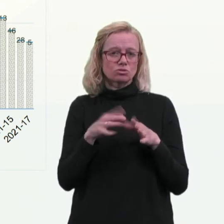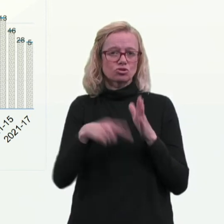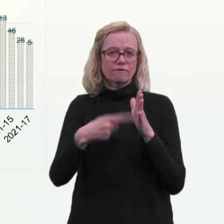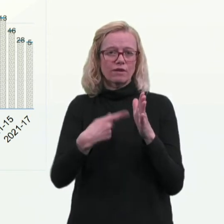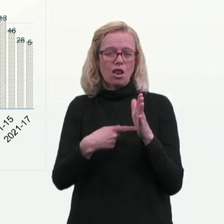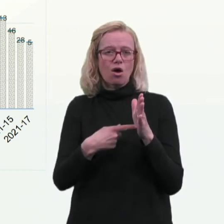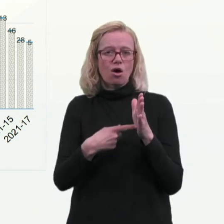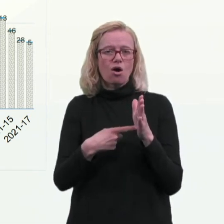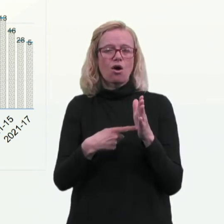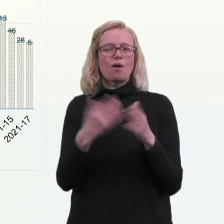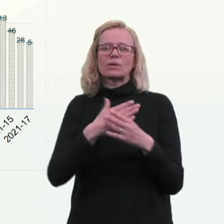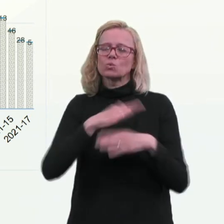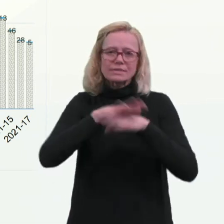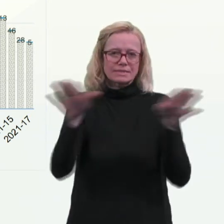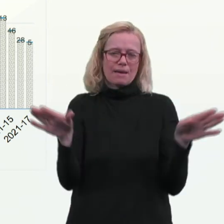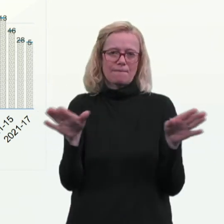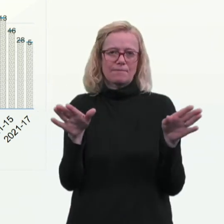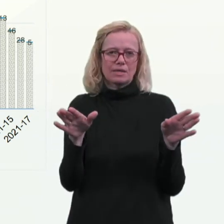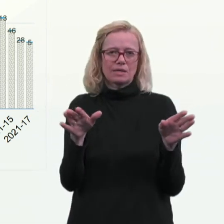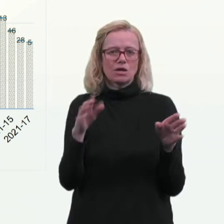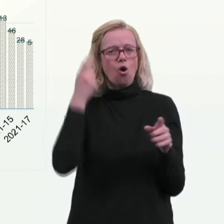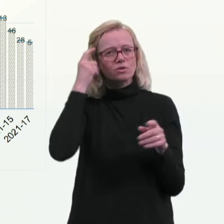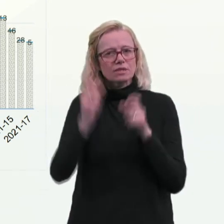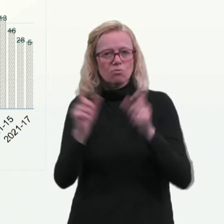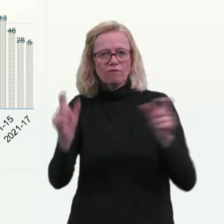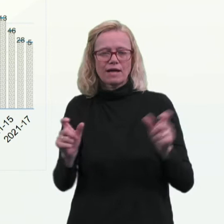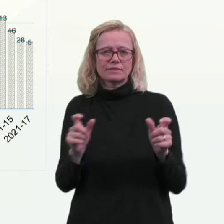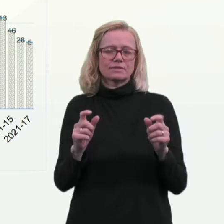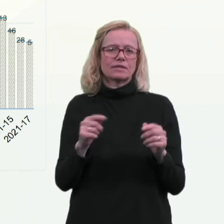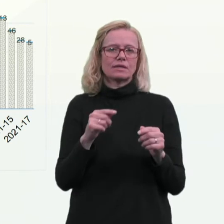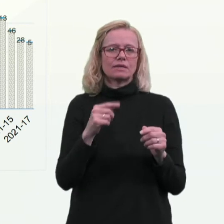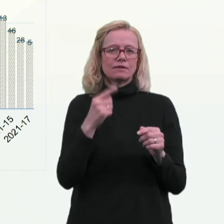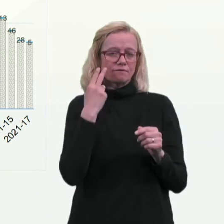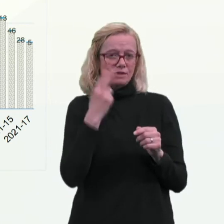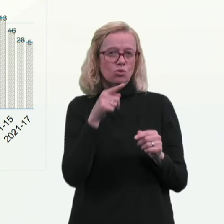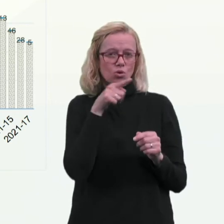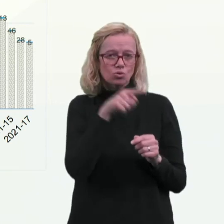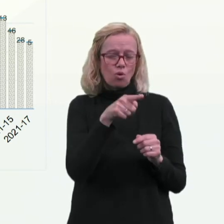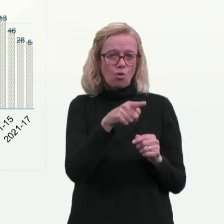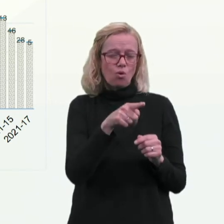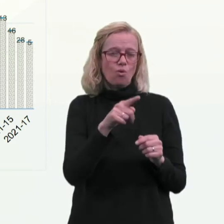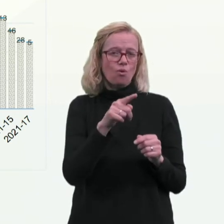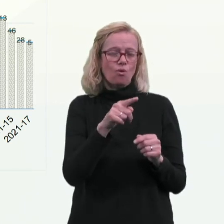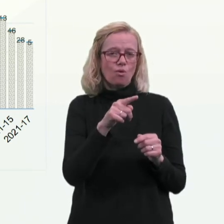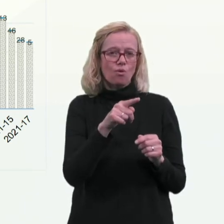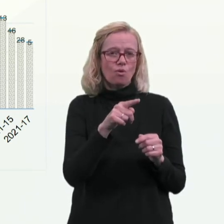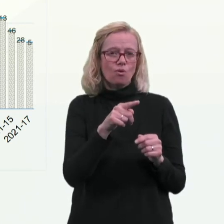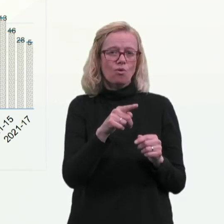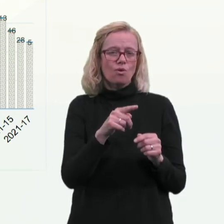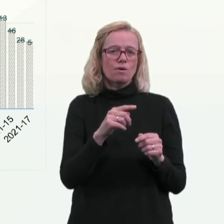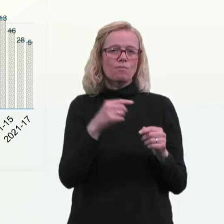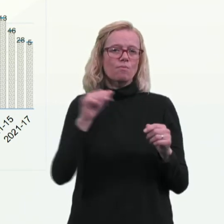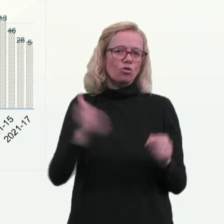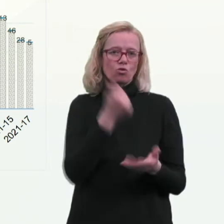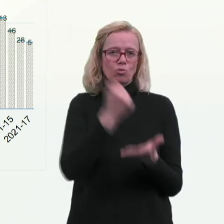vsemi prebivalci in oskrbovanci, vidimo, da je prav ponovno to, kar potrjuje tisto, kar sem prej rekla, torej kaj smo z